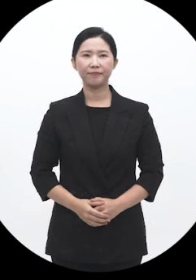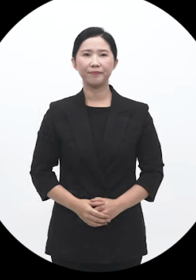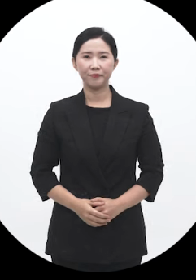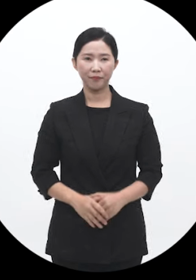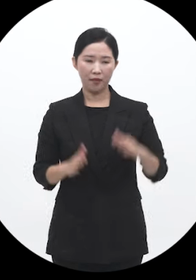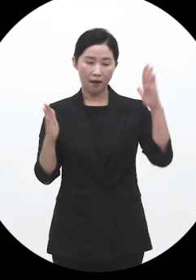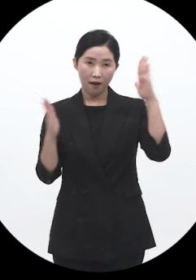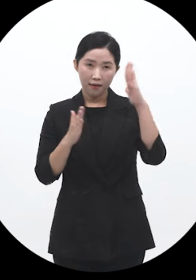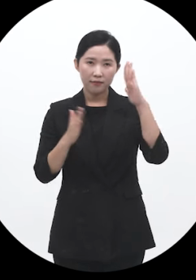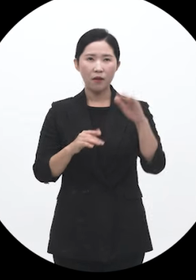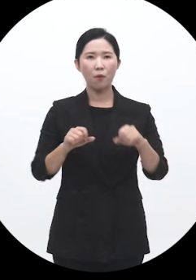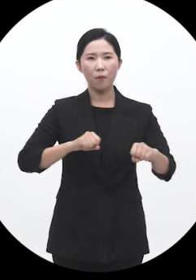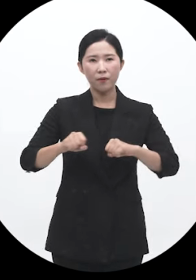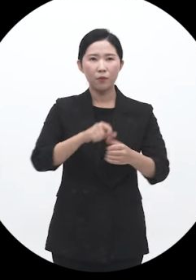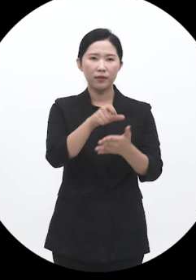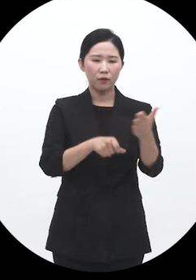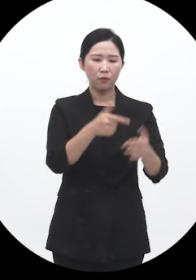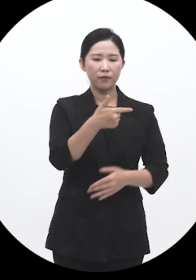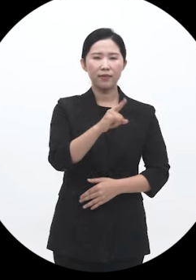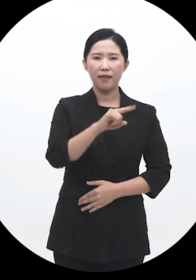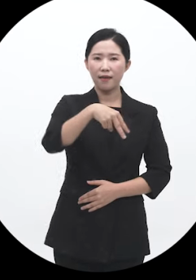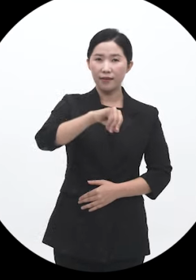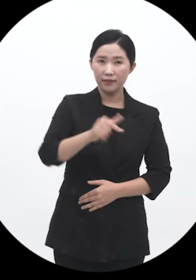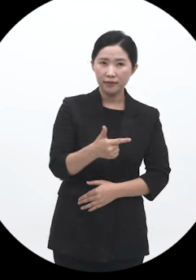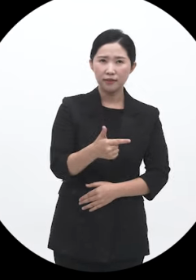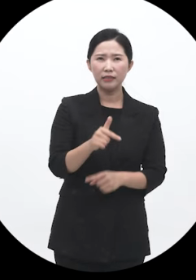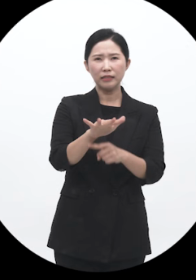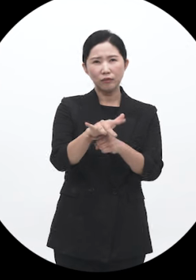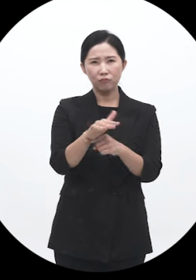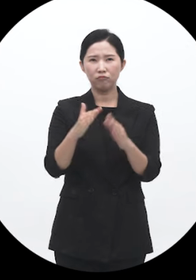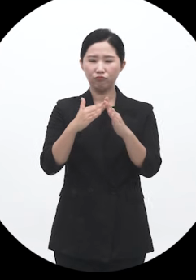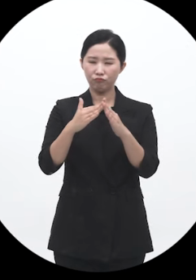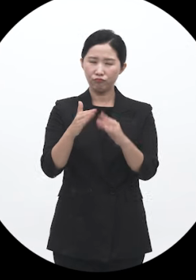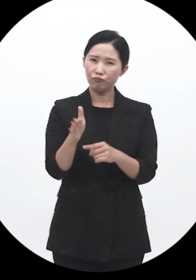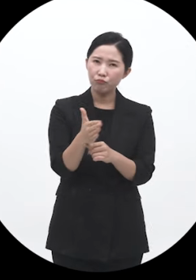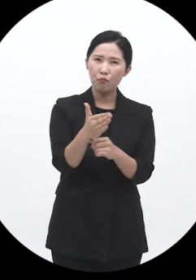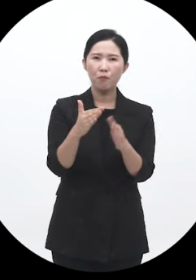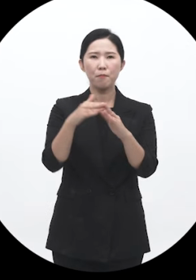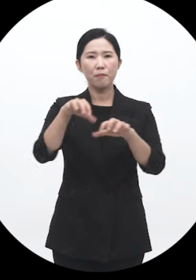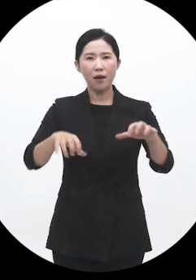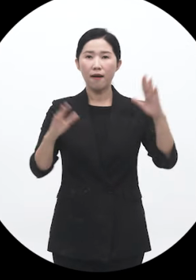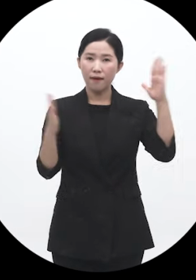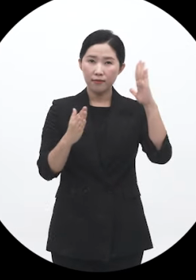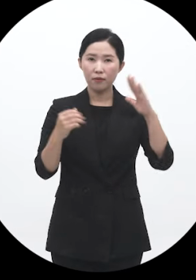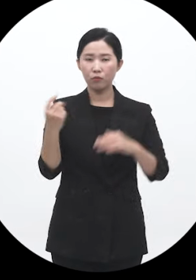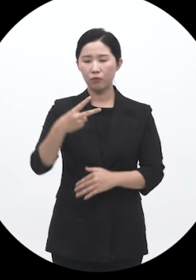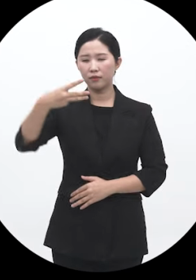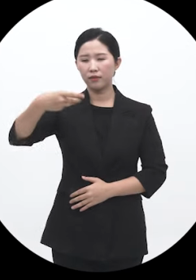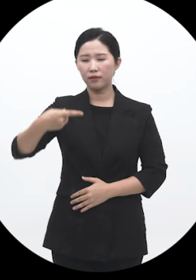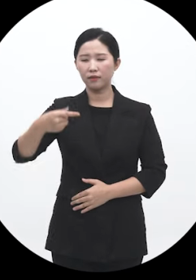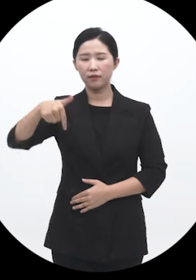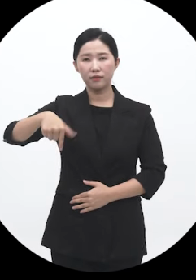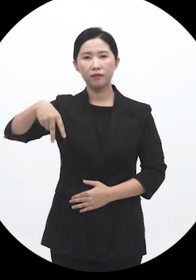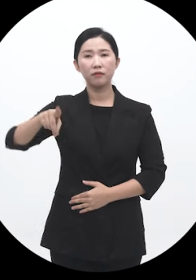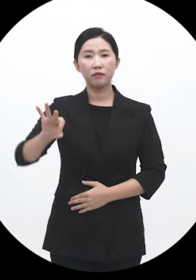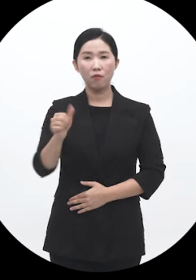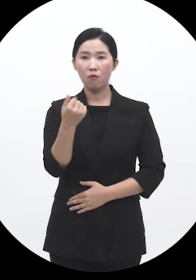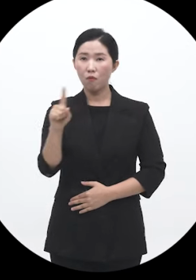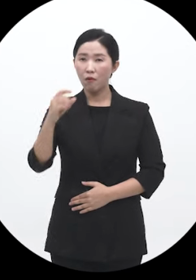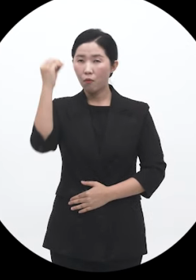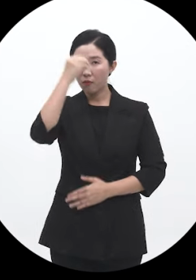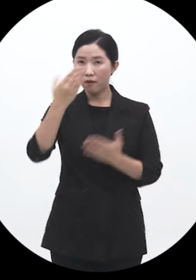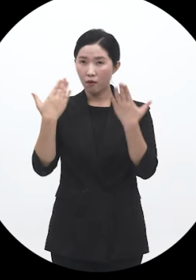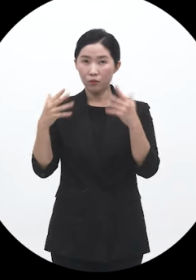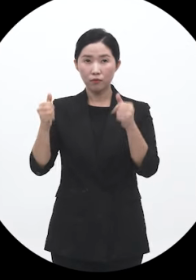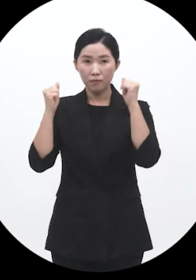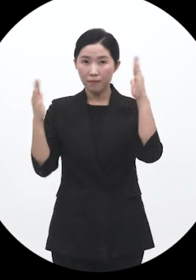학생부 교과 농어촌 학생 전형과 특성화고교 졸업자 전형은 교과 100%로 선발하고 선발